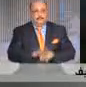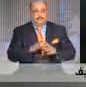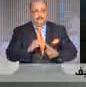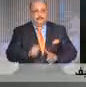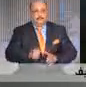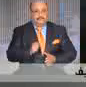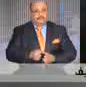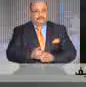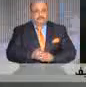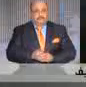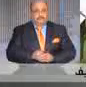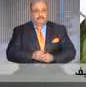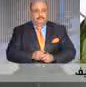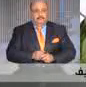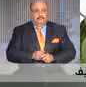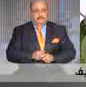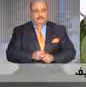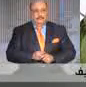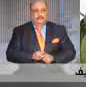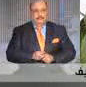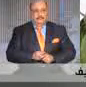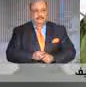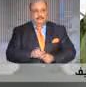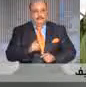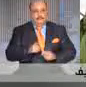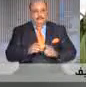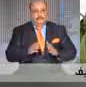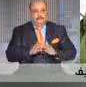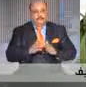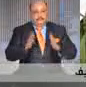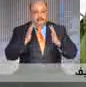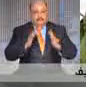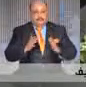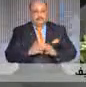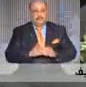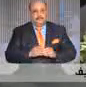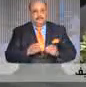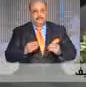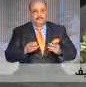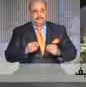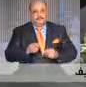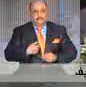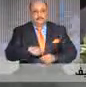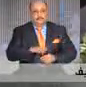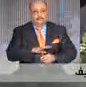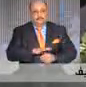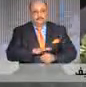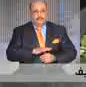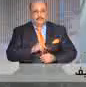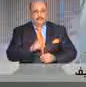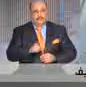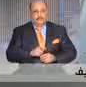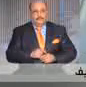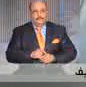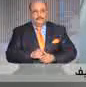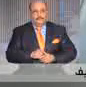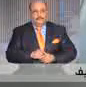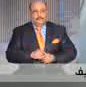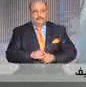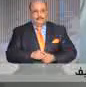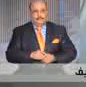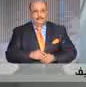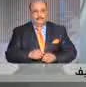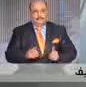انطلاق الندوة الدينية 41 في مدينة القيروان تحت عنوان رسائل إلى الأمة من